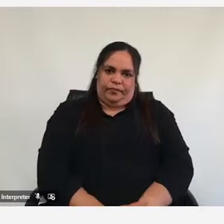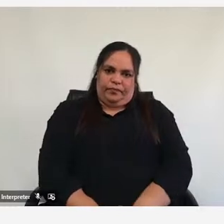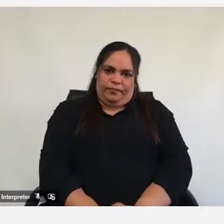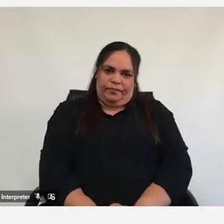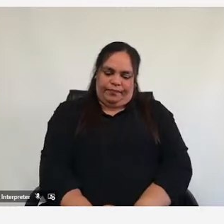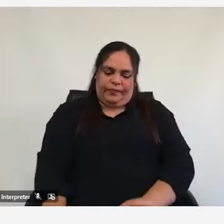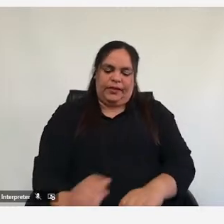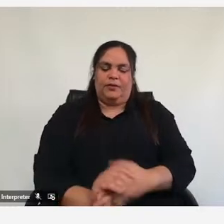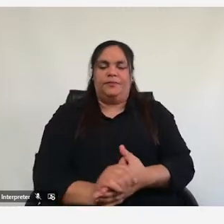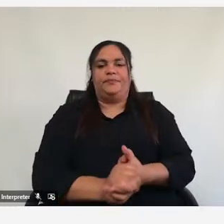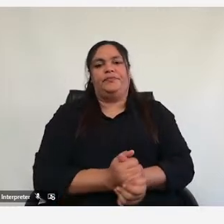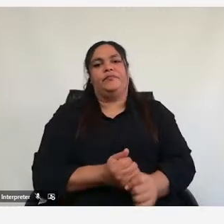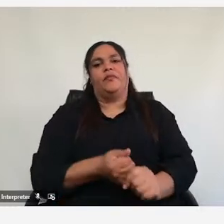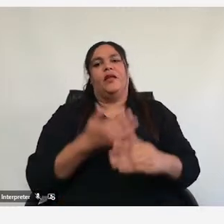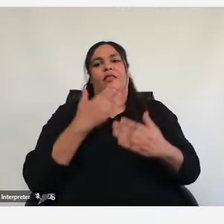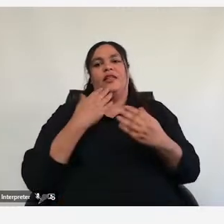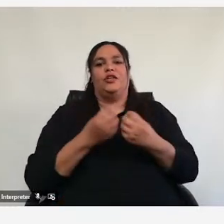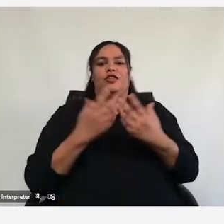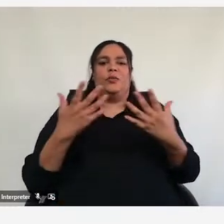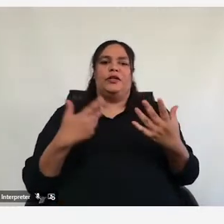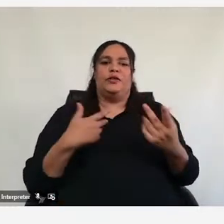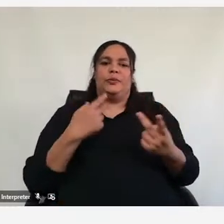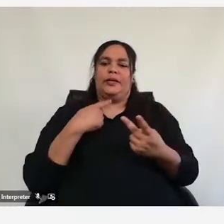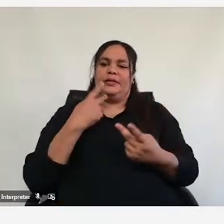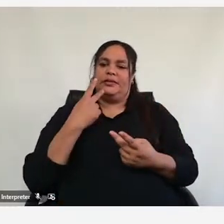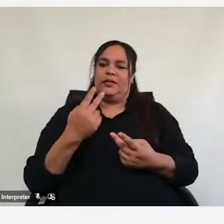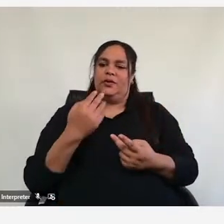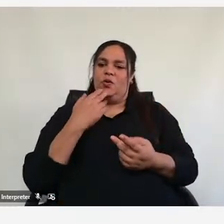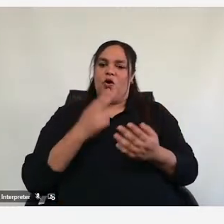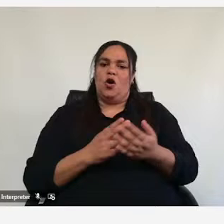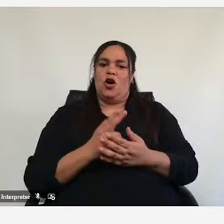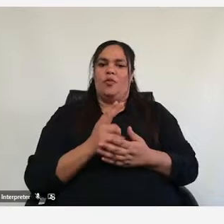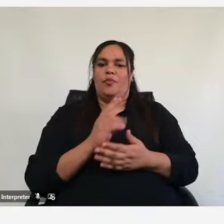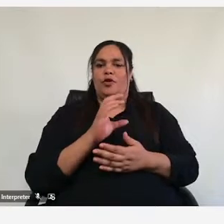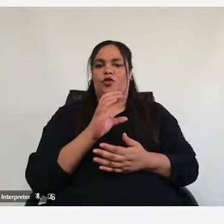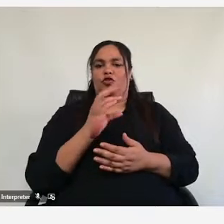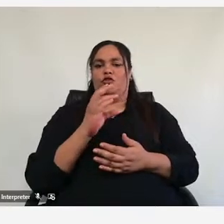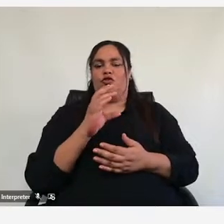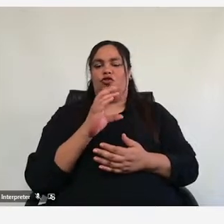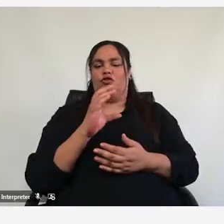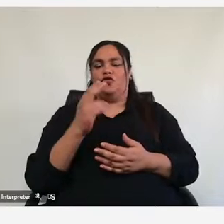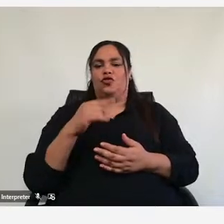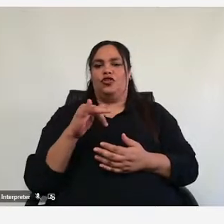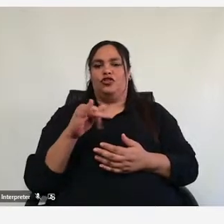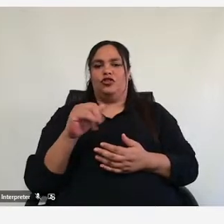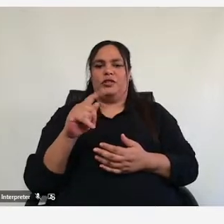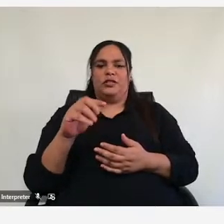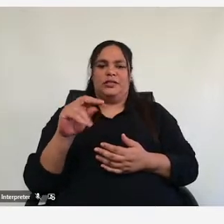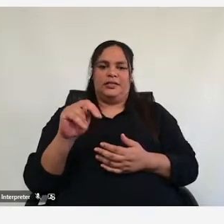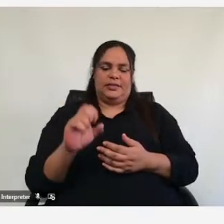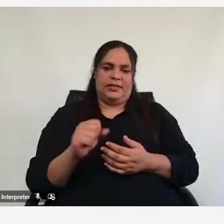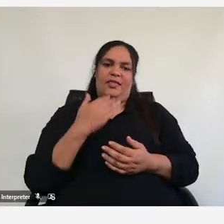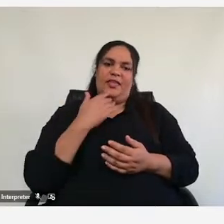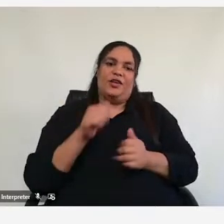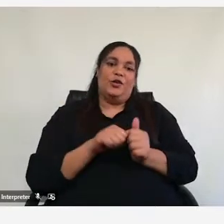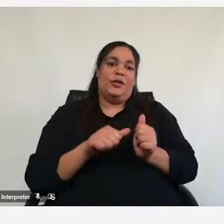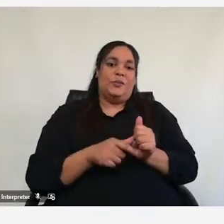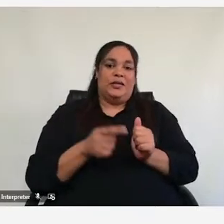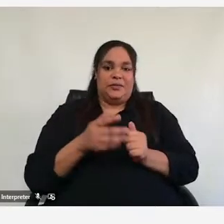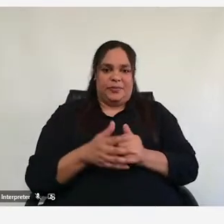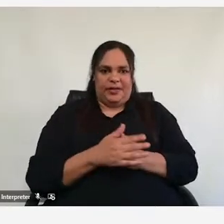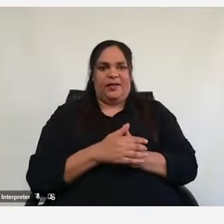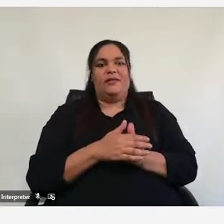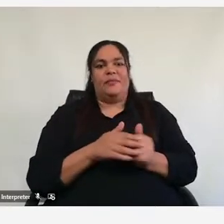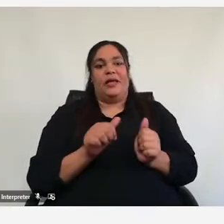Baie dankie. Ek sien the Honourable Christians. Thank you, Deputy Speaker.